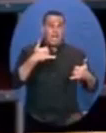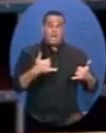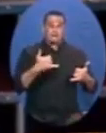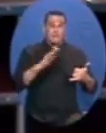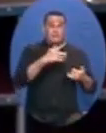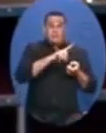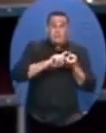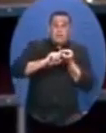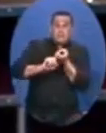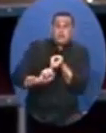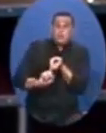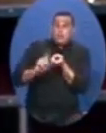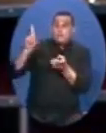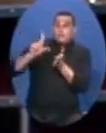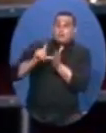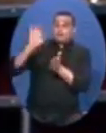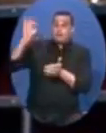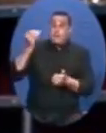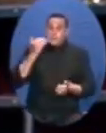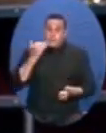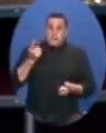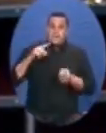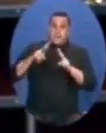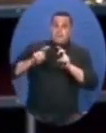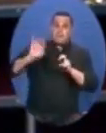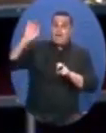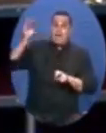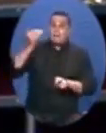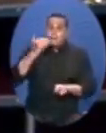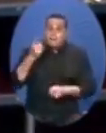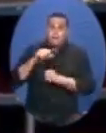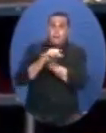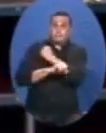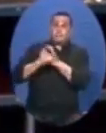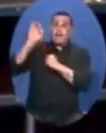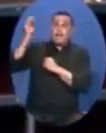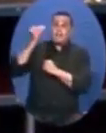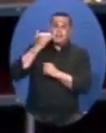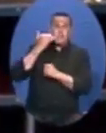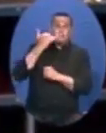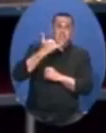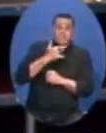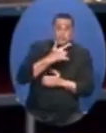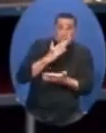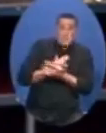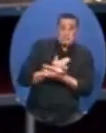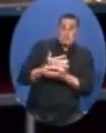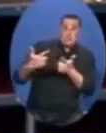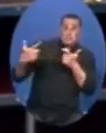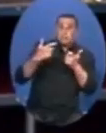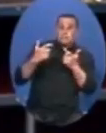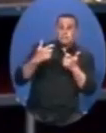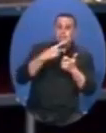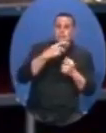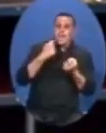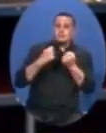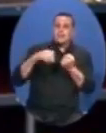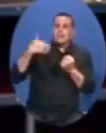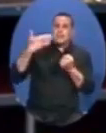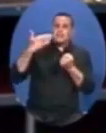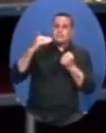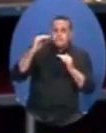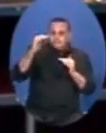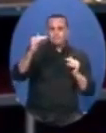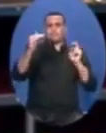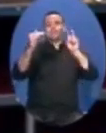תלוי בטכנולוגיה האמריקאיות ובמחקר האמריקאי ואוניברסיטאות האמריקאיות, ועכשיו אתה נלחם בהם, יהיה לך קשה מאוד להגיע למצב